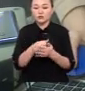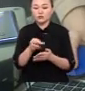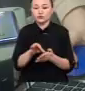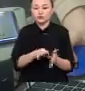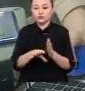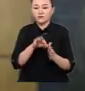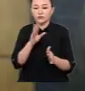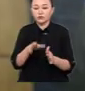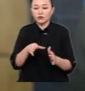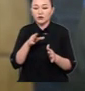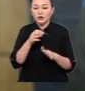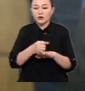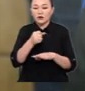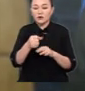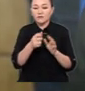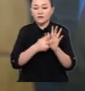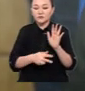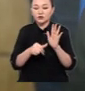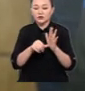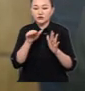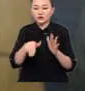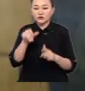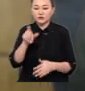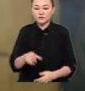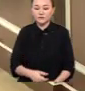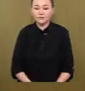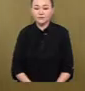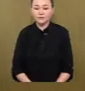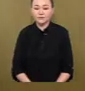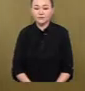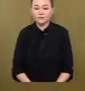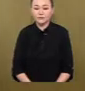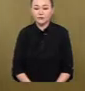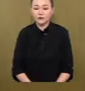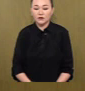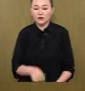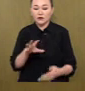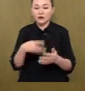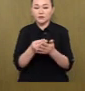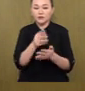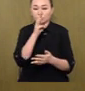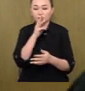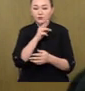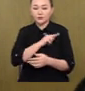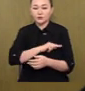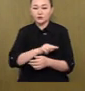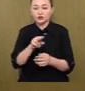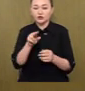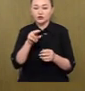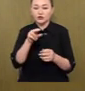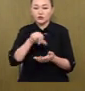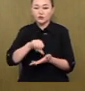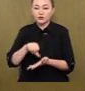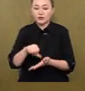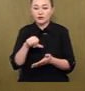будут задействованы более 86 тысяч человек. Оплата труда членов избирательных